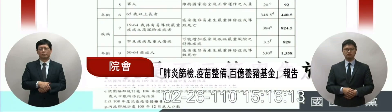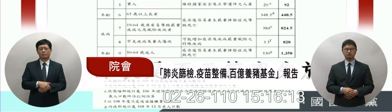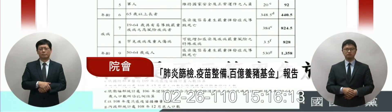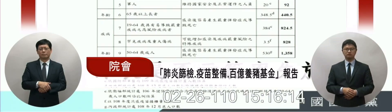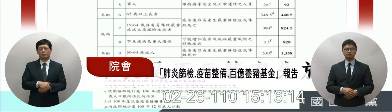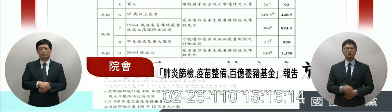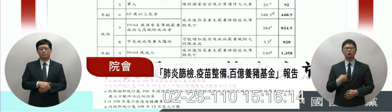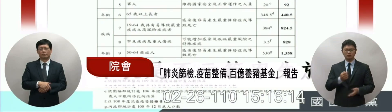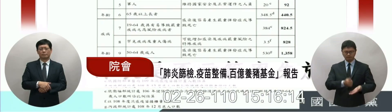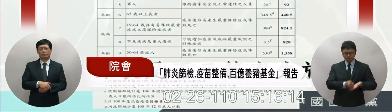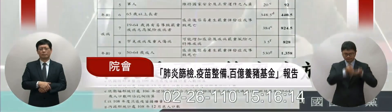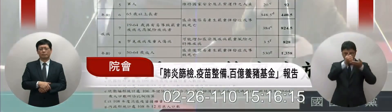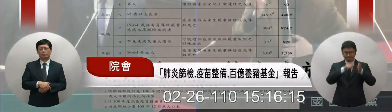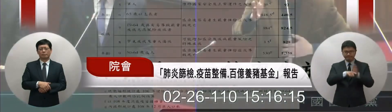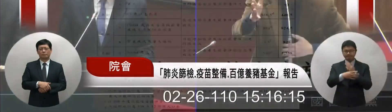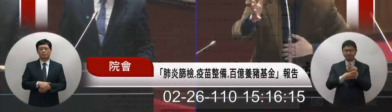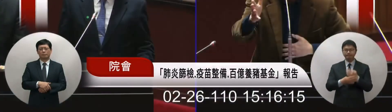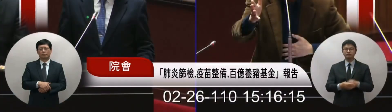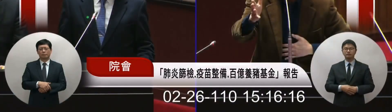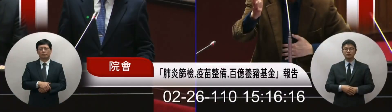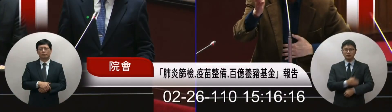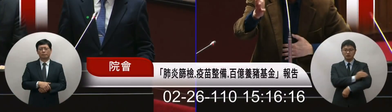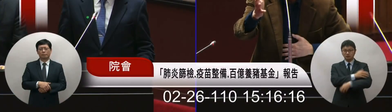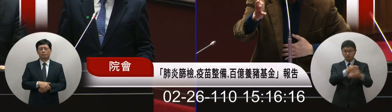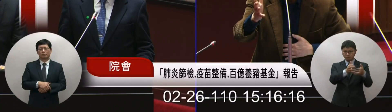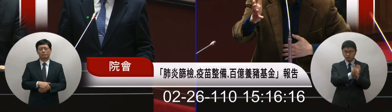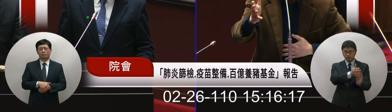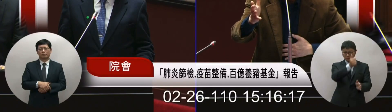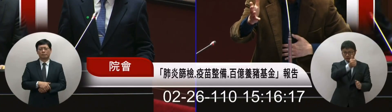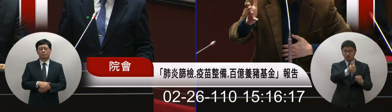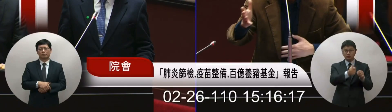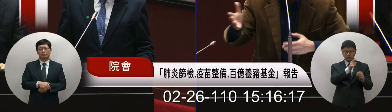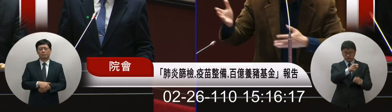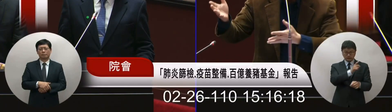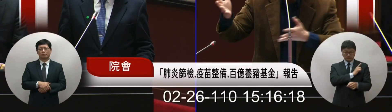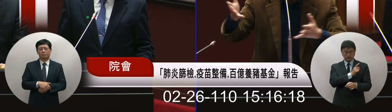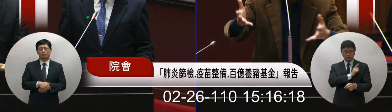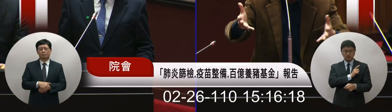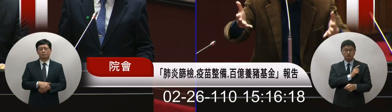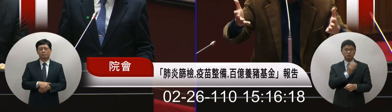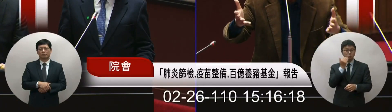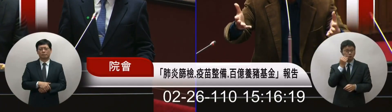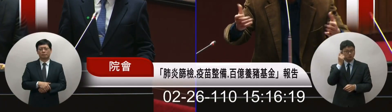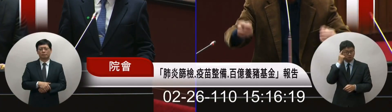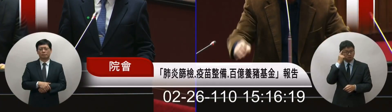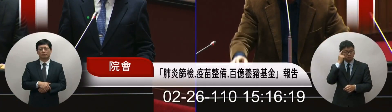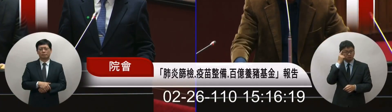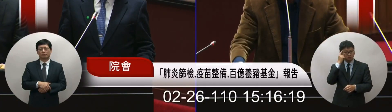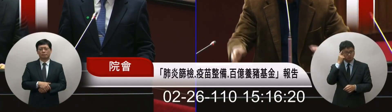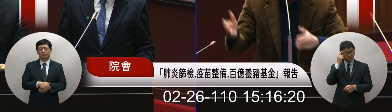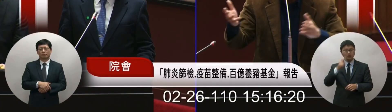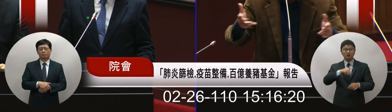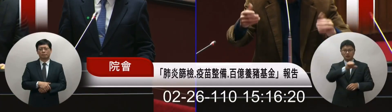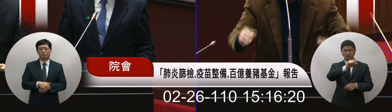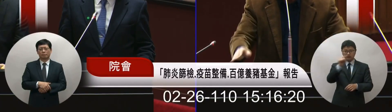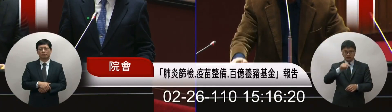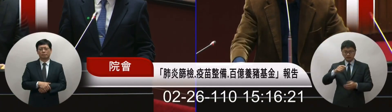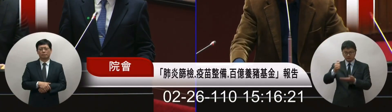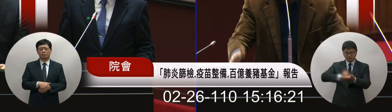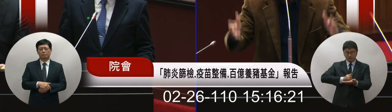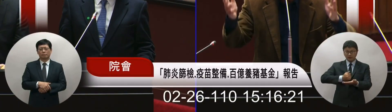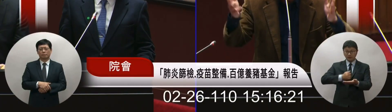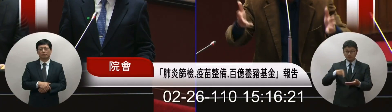我会尊重专业，就是陈时中部长，你如果认为说我们先进来的 AZ 进来